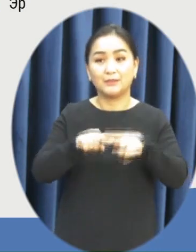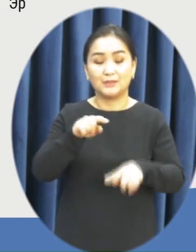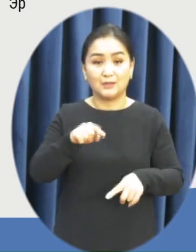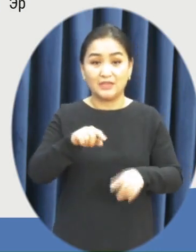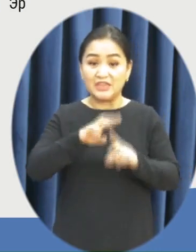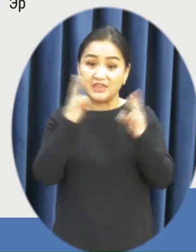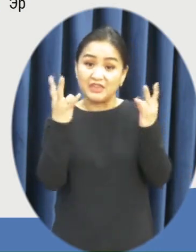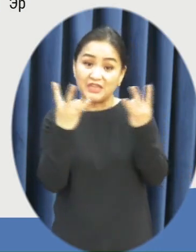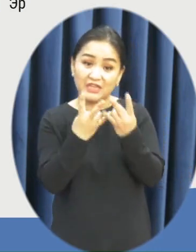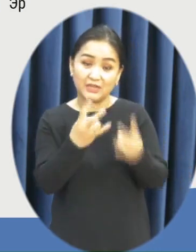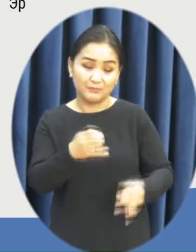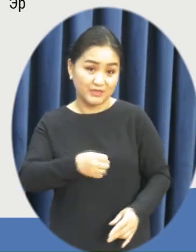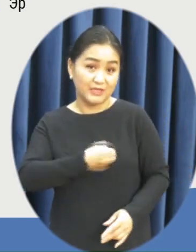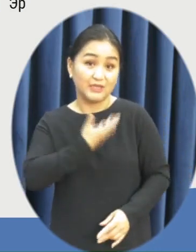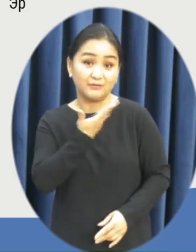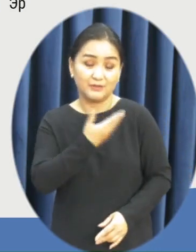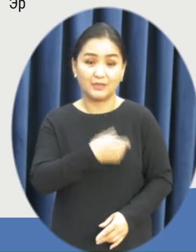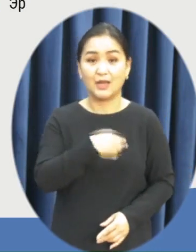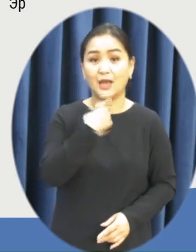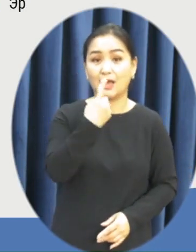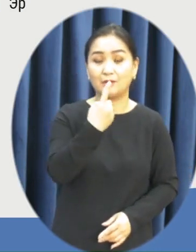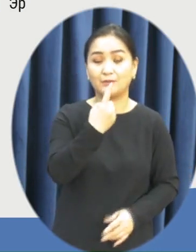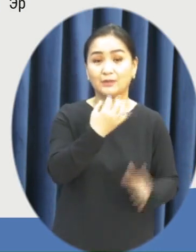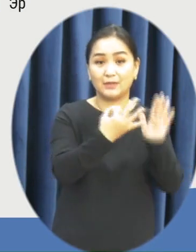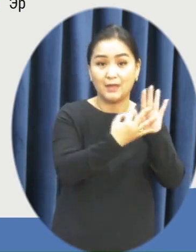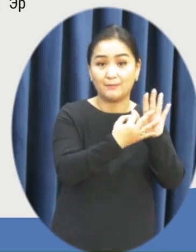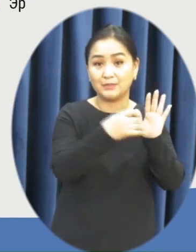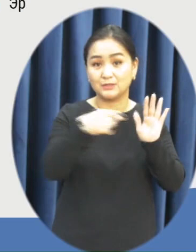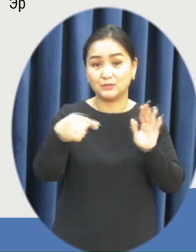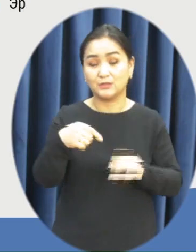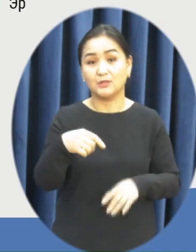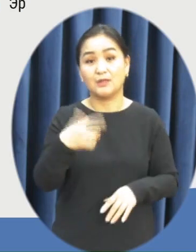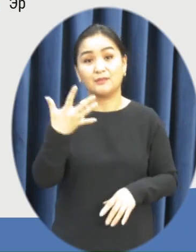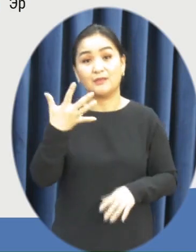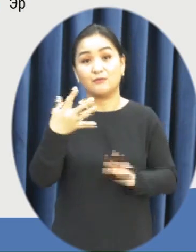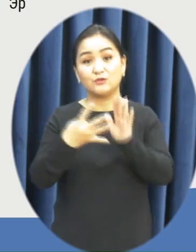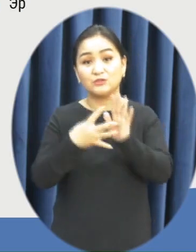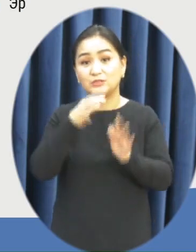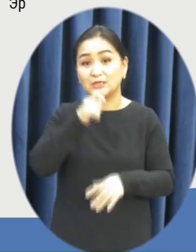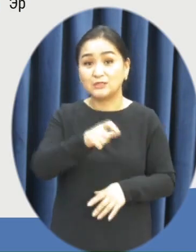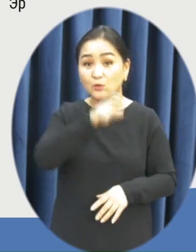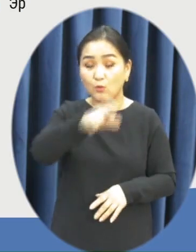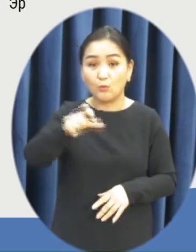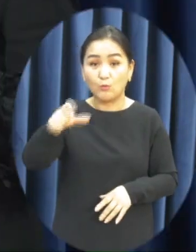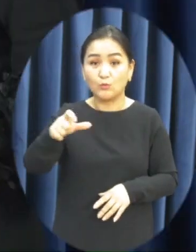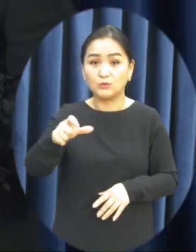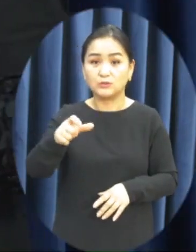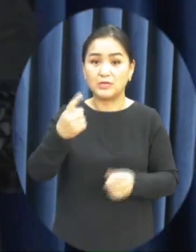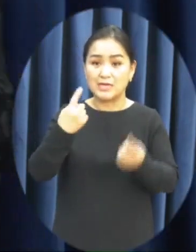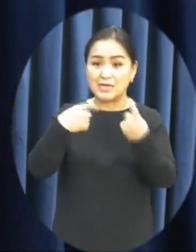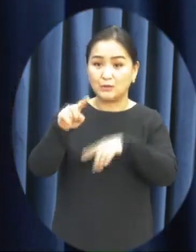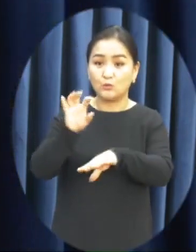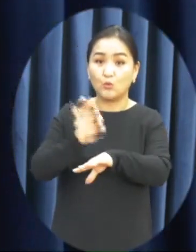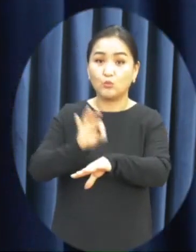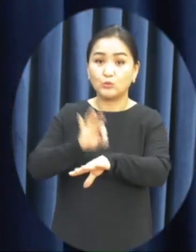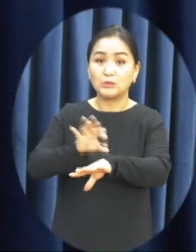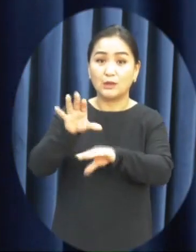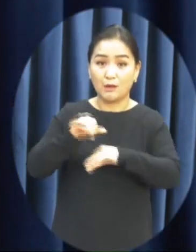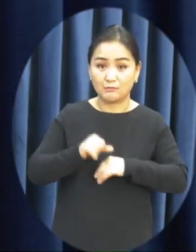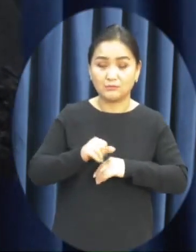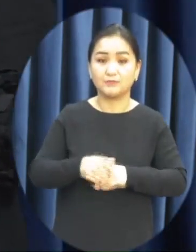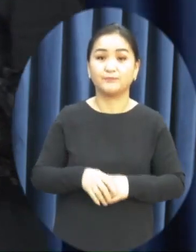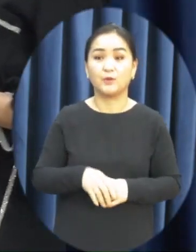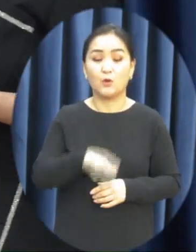མི པར མེག པི མེག སག ཁ ཤི སིུ པའི ཁ མེ དག པའི གེག